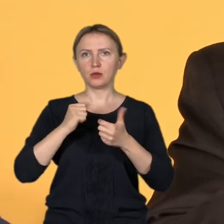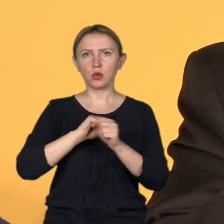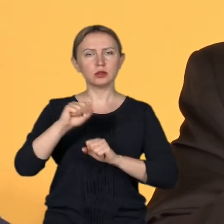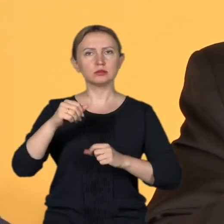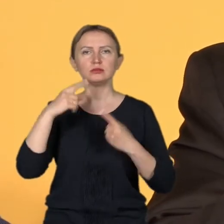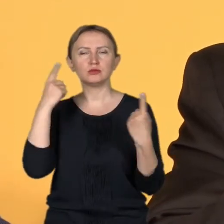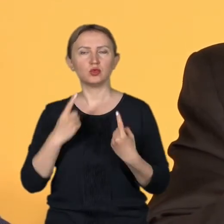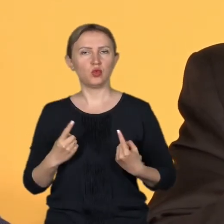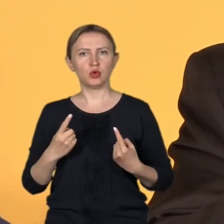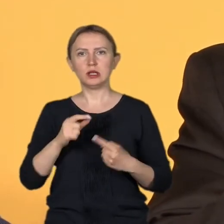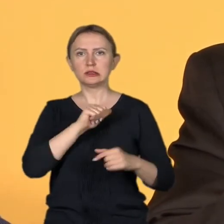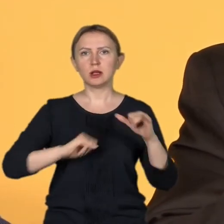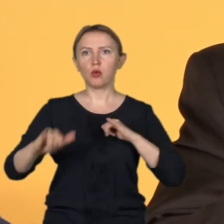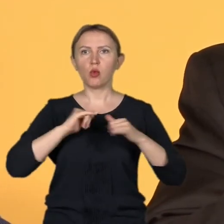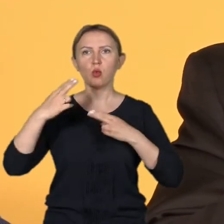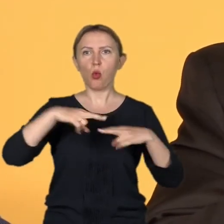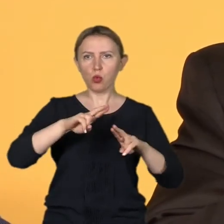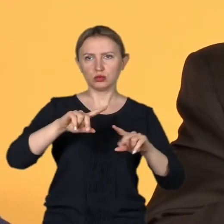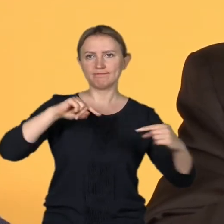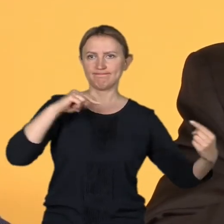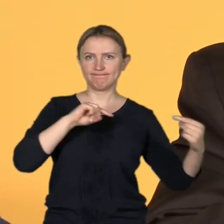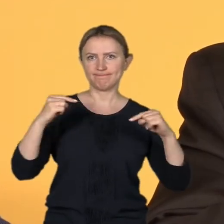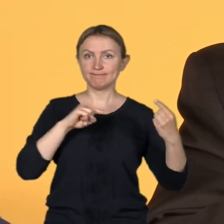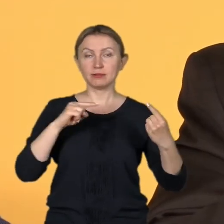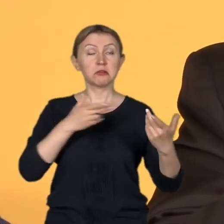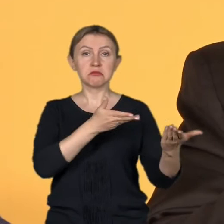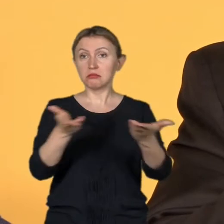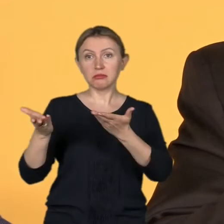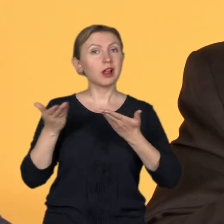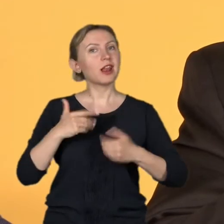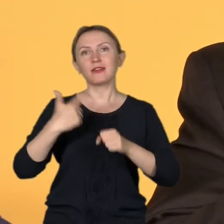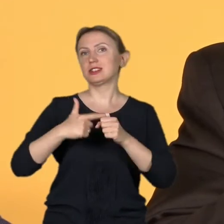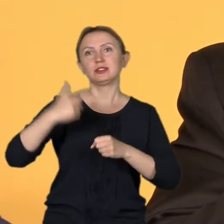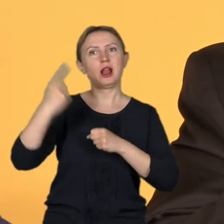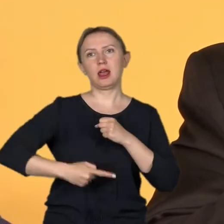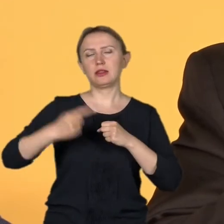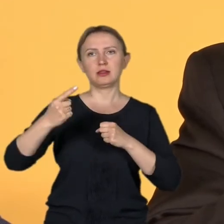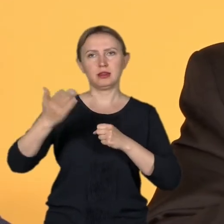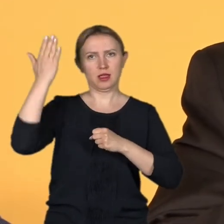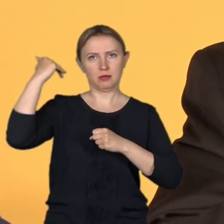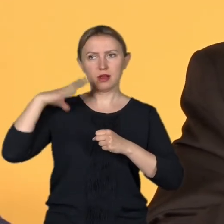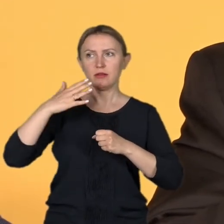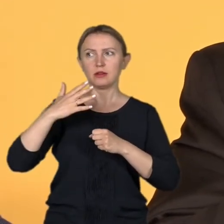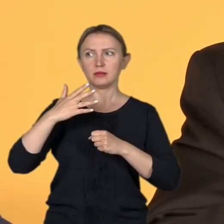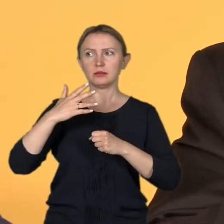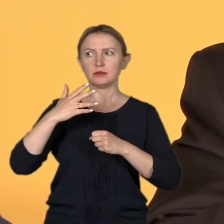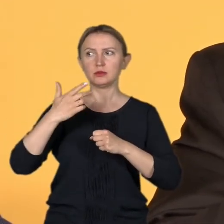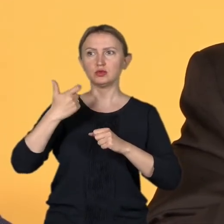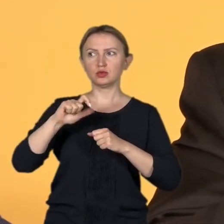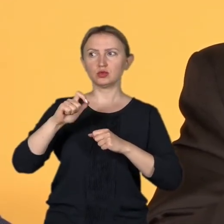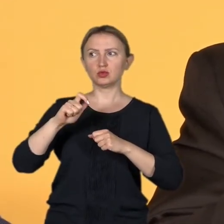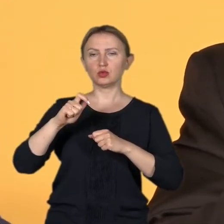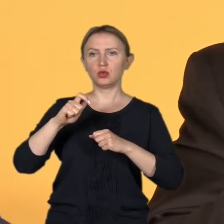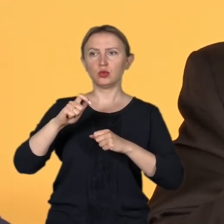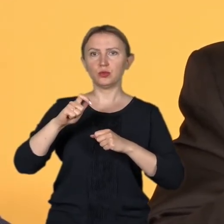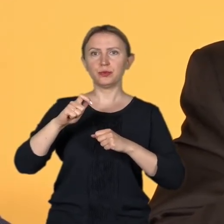znakomitych samorządowców, którzy uczestniczą w panelu. Panowie, szanowni, 20 lat temu z każdych 100 Polaków